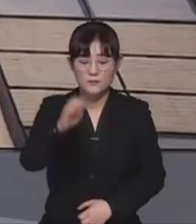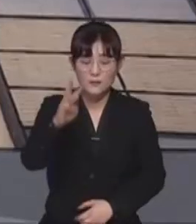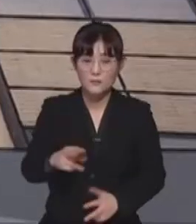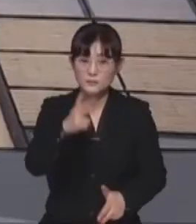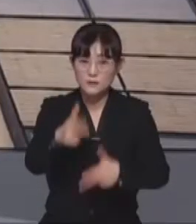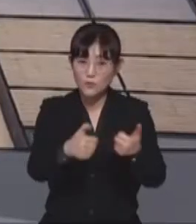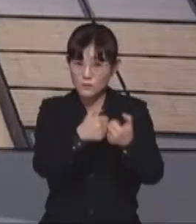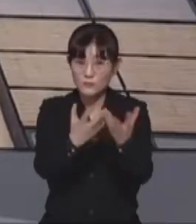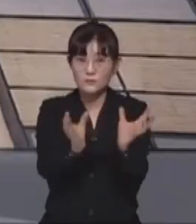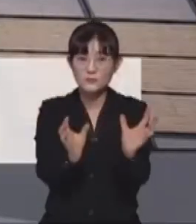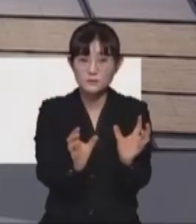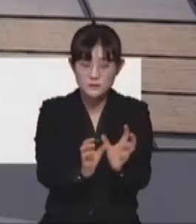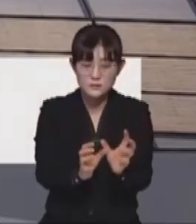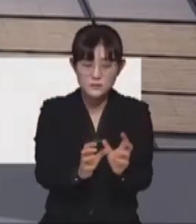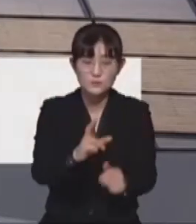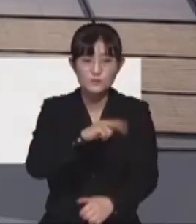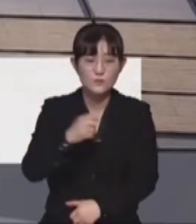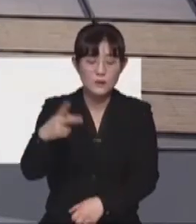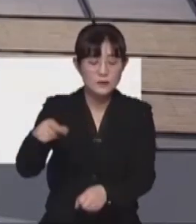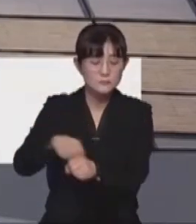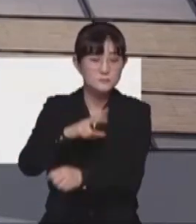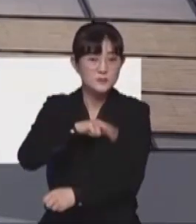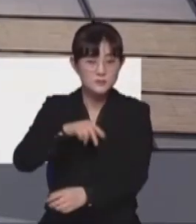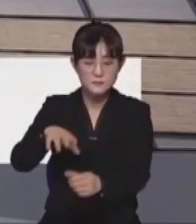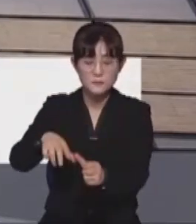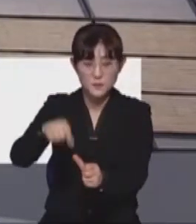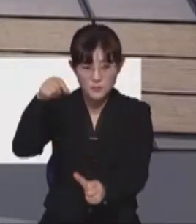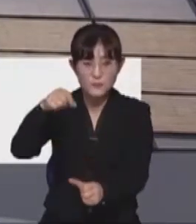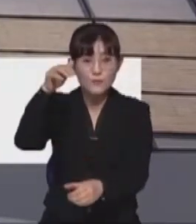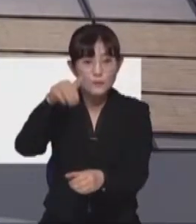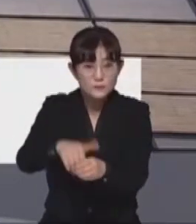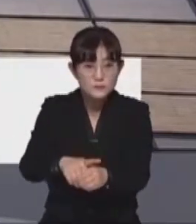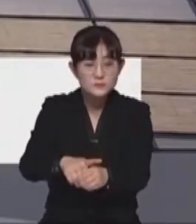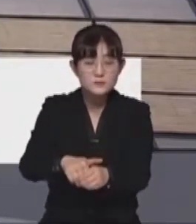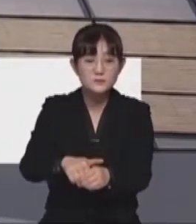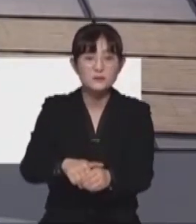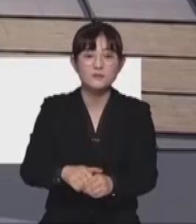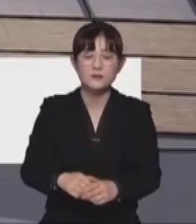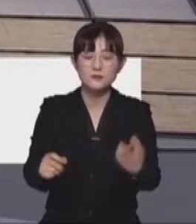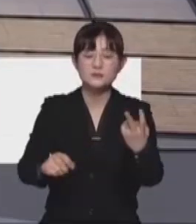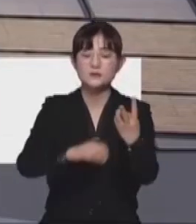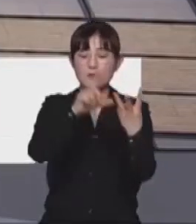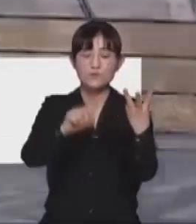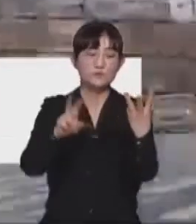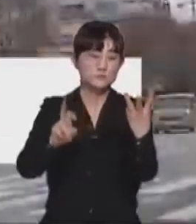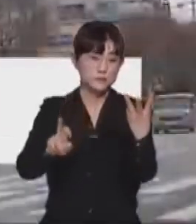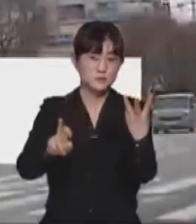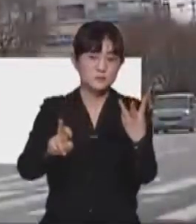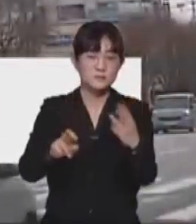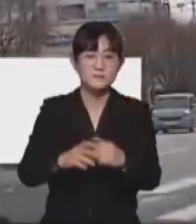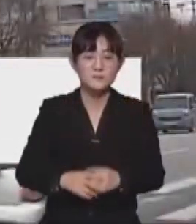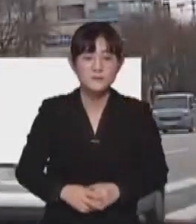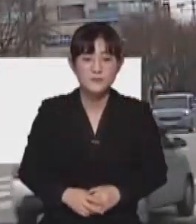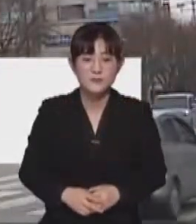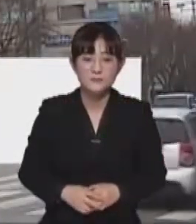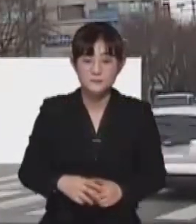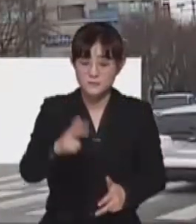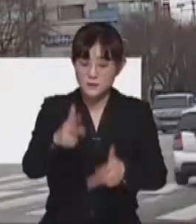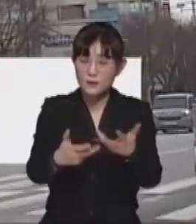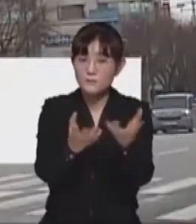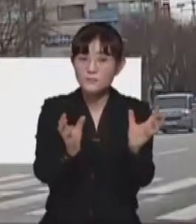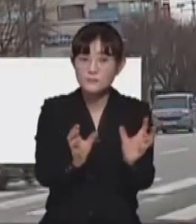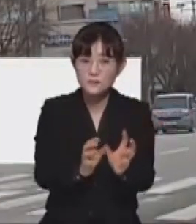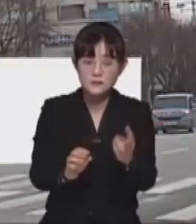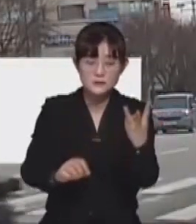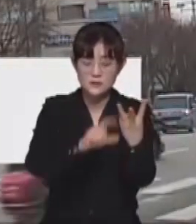광주 상공회의소 의원과 특별의원을 선출하기 위한 선거가 다음 달 12일 열립니다. 광주 상공회의소는 다음